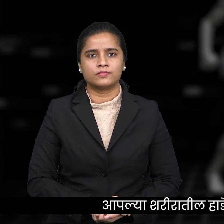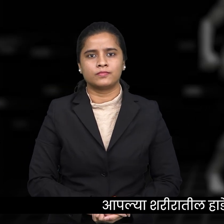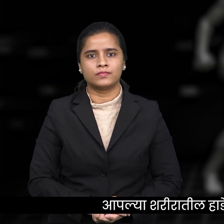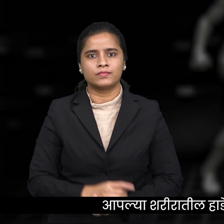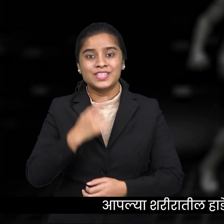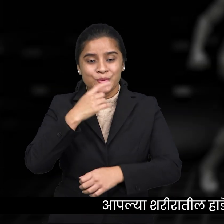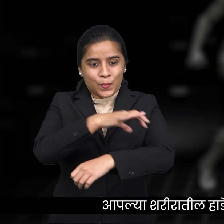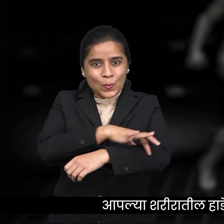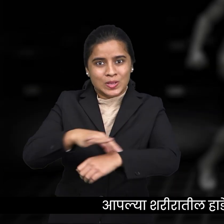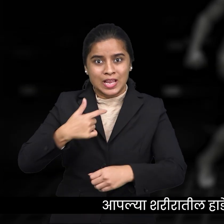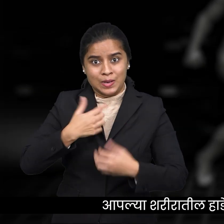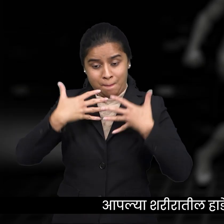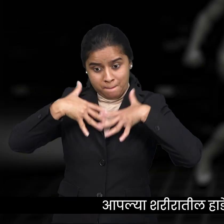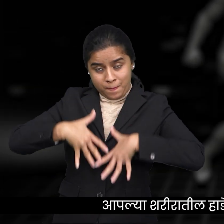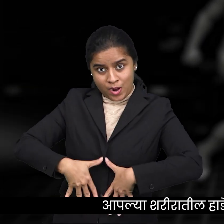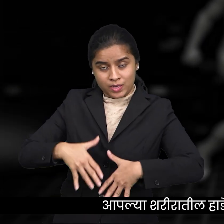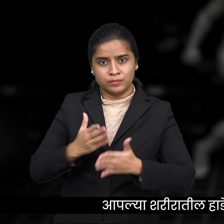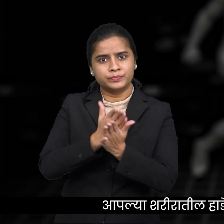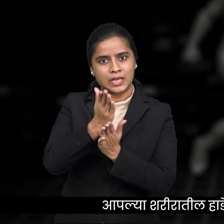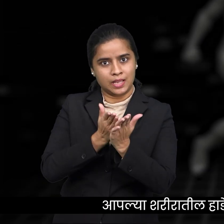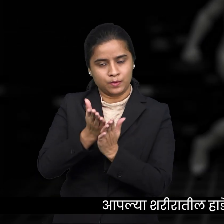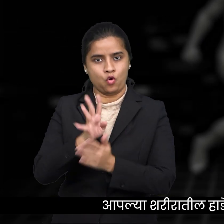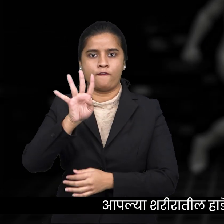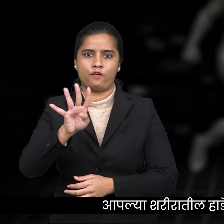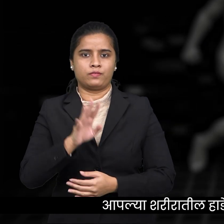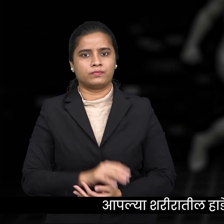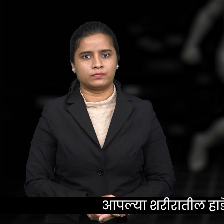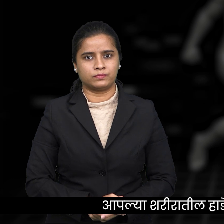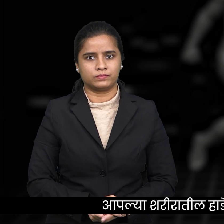आपल्या शरीरातील हाडे 4 प्रकारांमध्ये विभागली जातात.